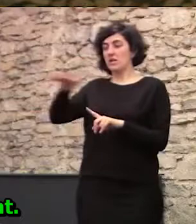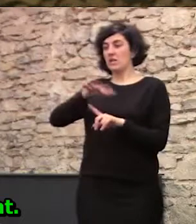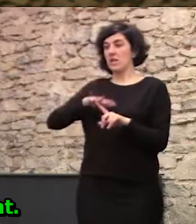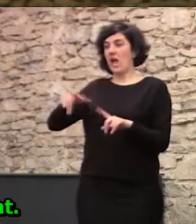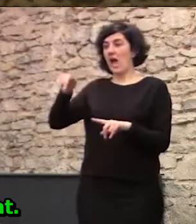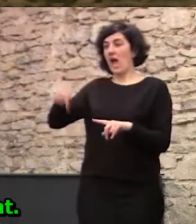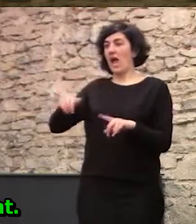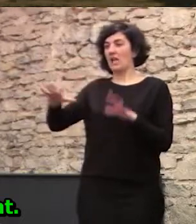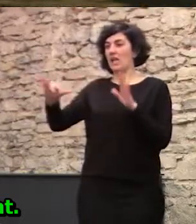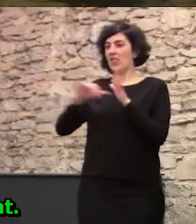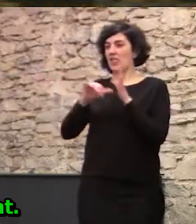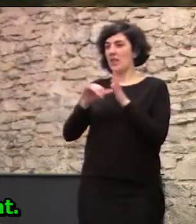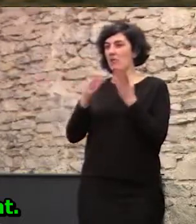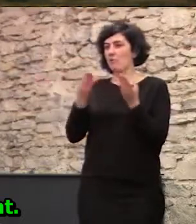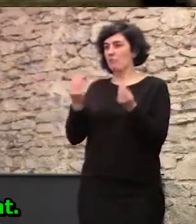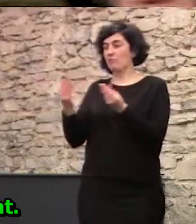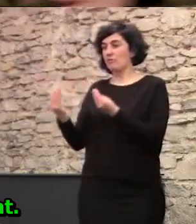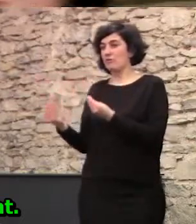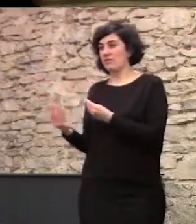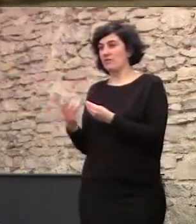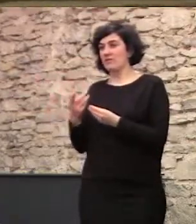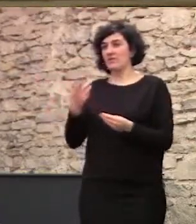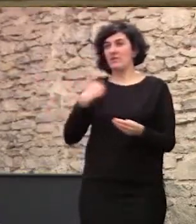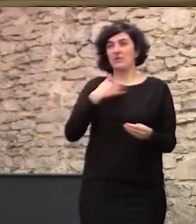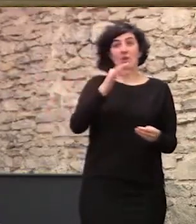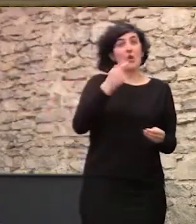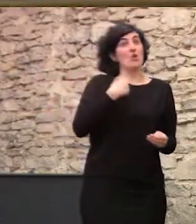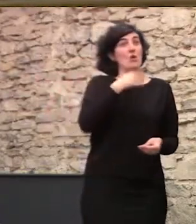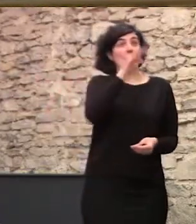Inguratua daude. Asko daude. Ja, txalapasitxeko kristongo guan. Bueno,